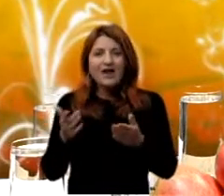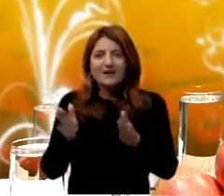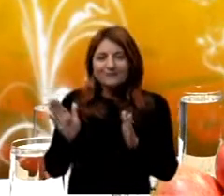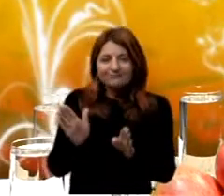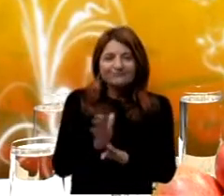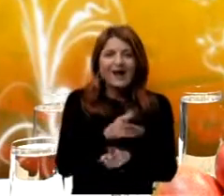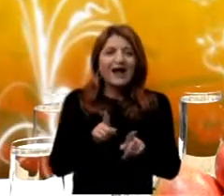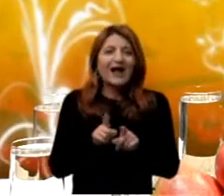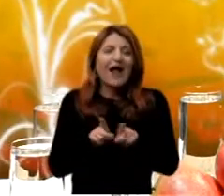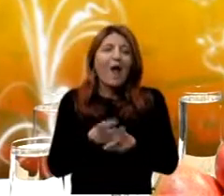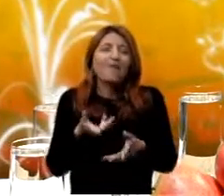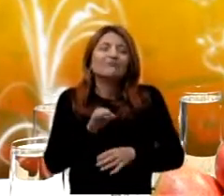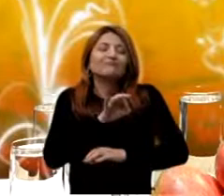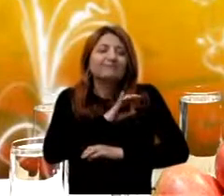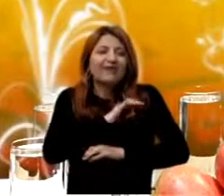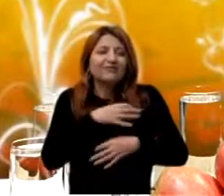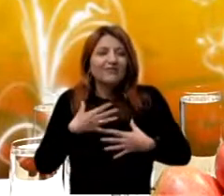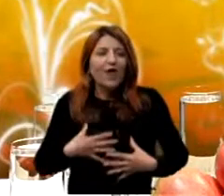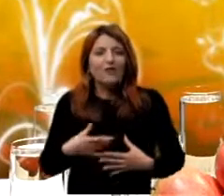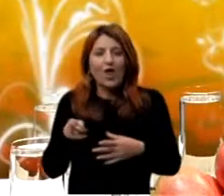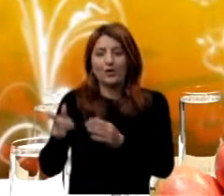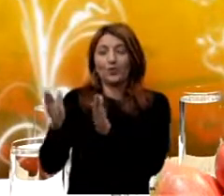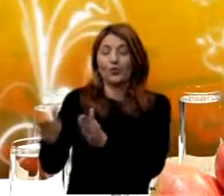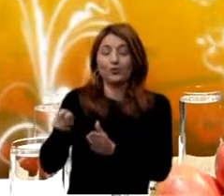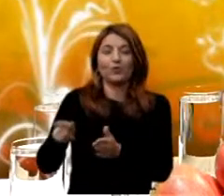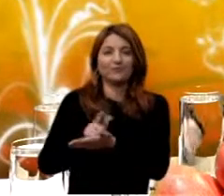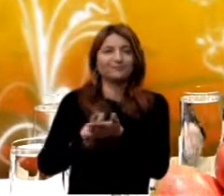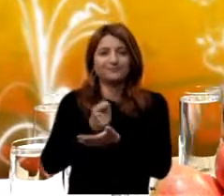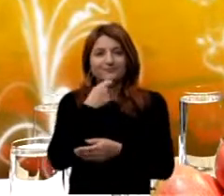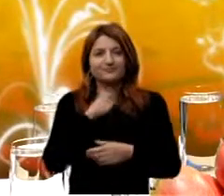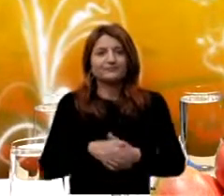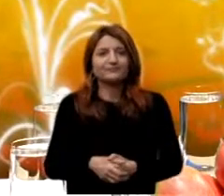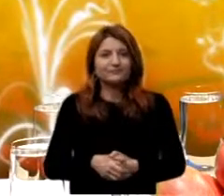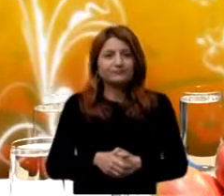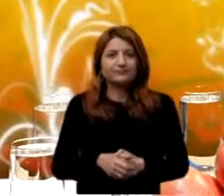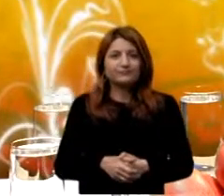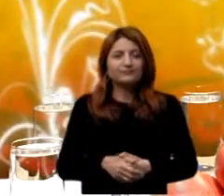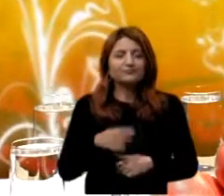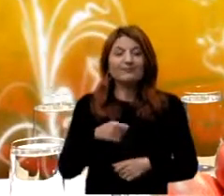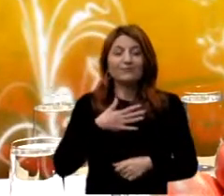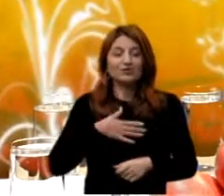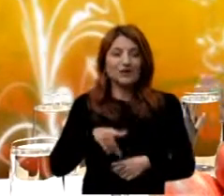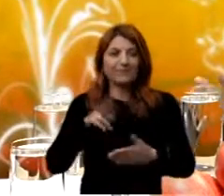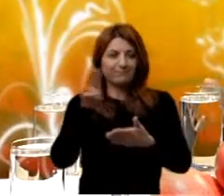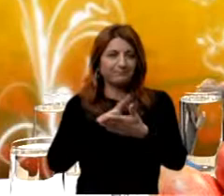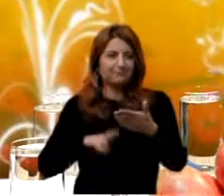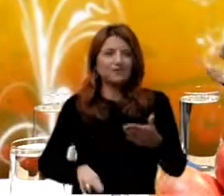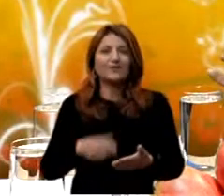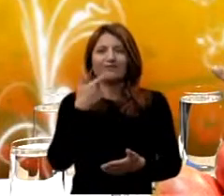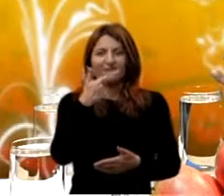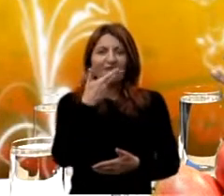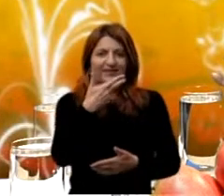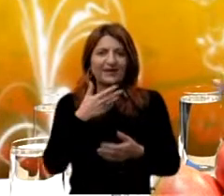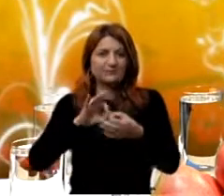to umrtvi nekako. Pa bi ja prije nego što se krenemo na ovaj vašu temu, pročitala vama 2-3 rečenice,